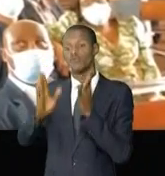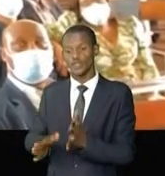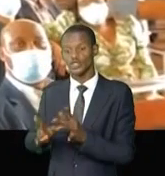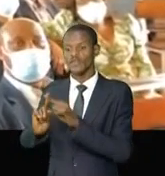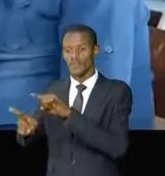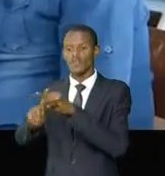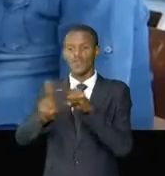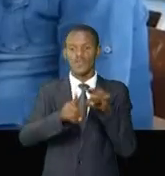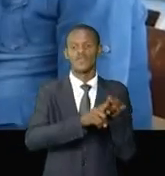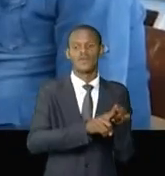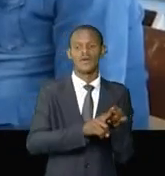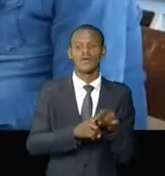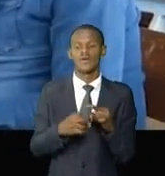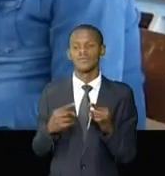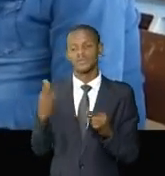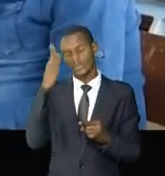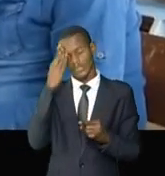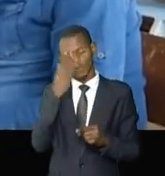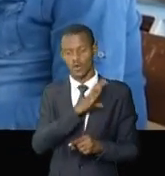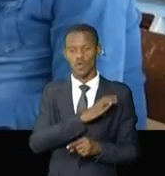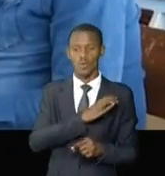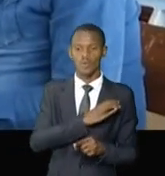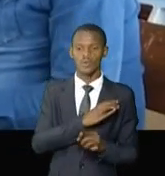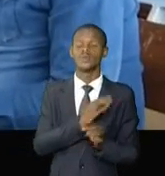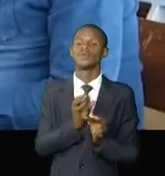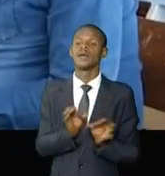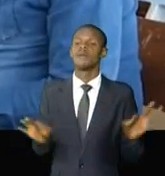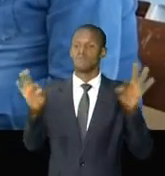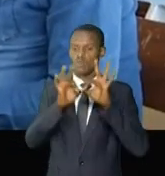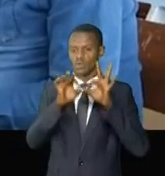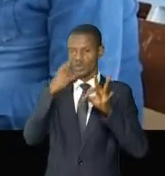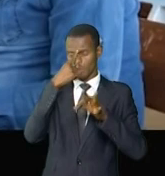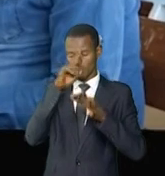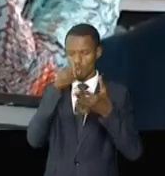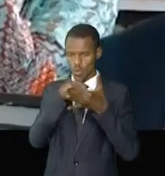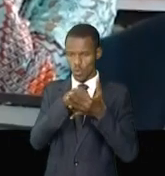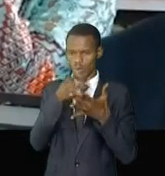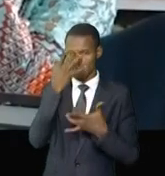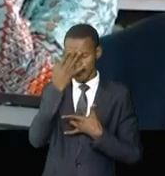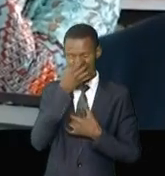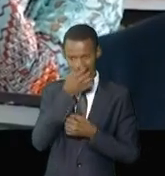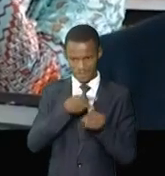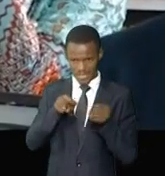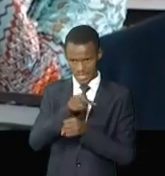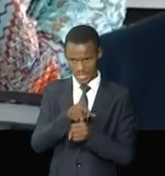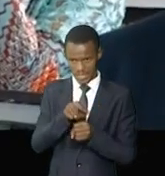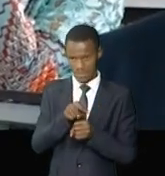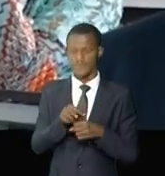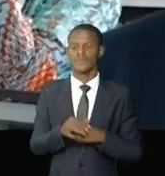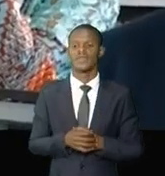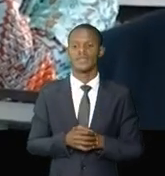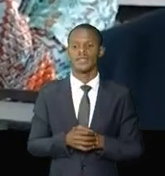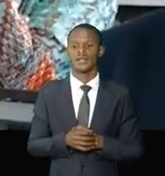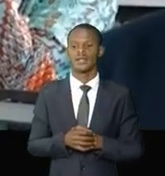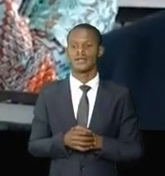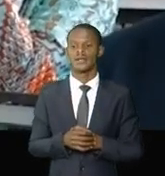disait Goethe, il faut être grec avec les Grecs. L'enseignant d'aujourd'hui, a fortiori en contexte pandémique, ne peut ignorer les